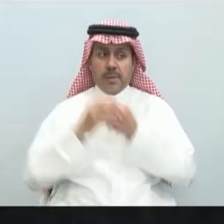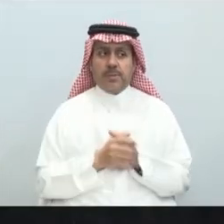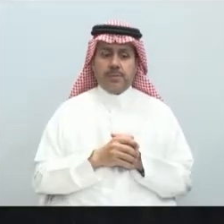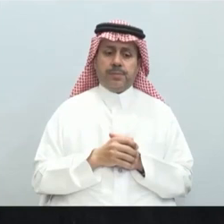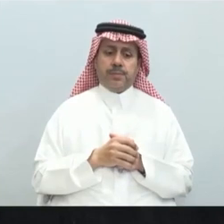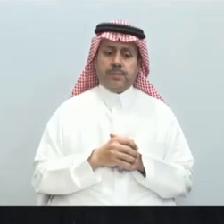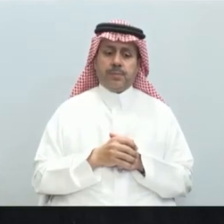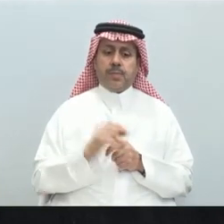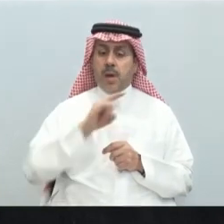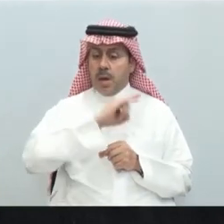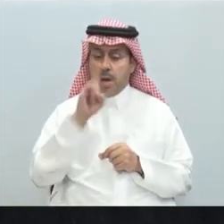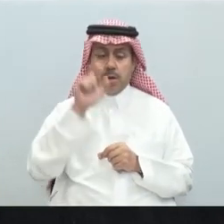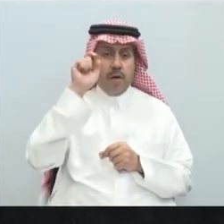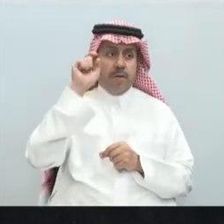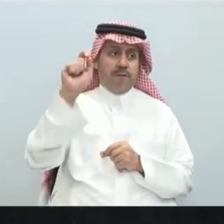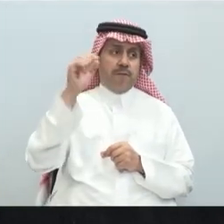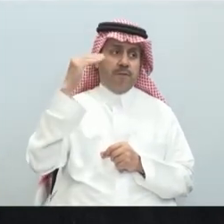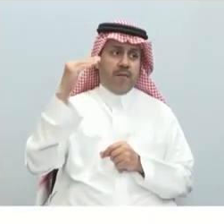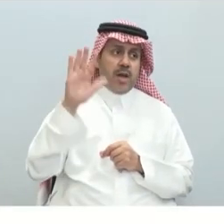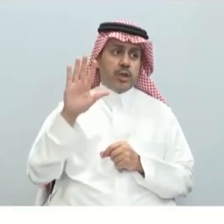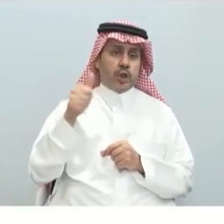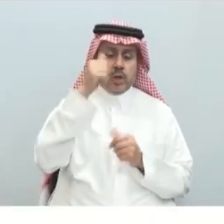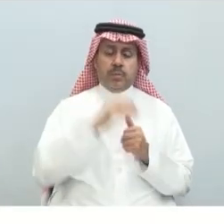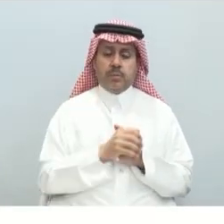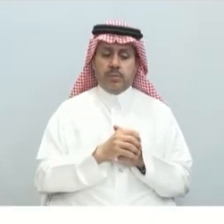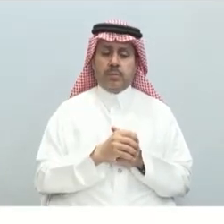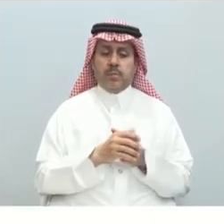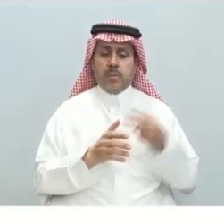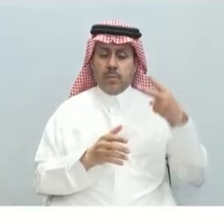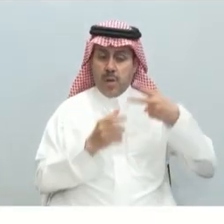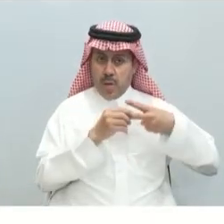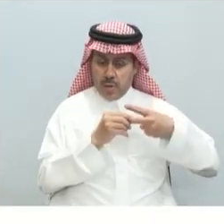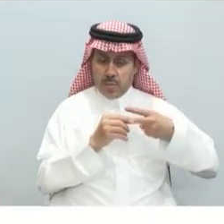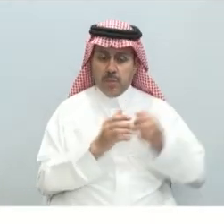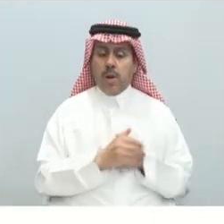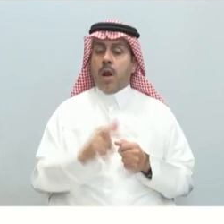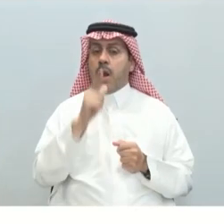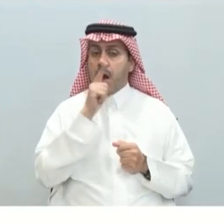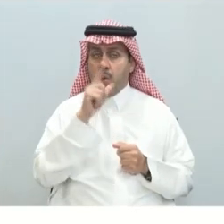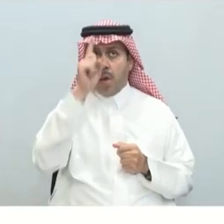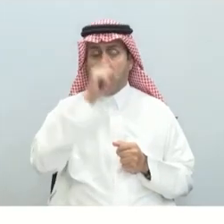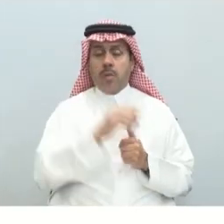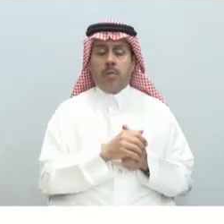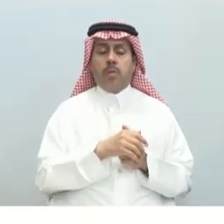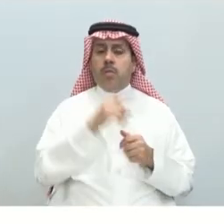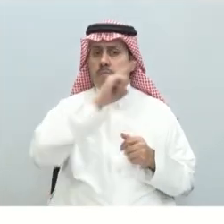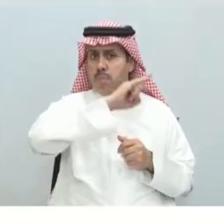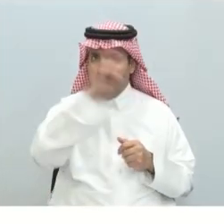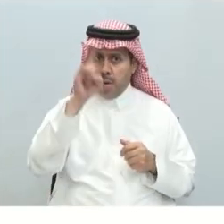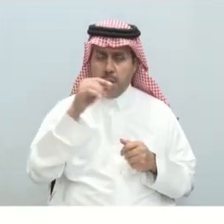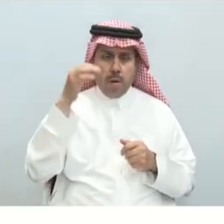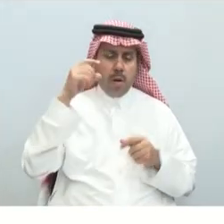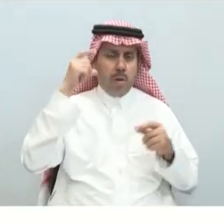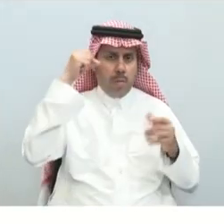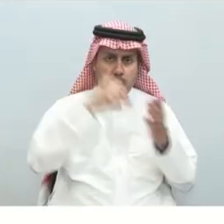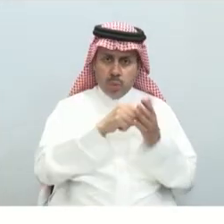فهنا نهى عن الفحشاء وناتي الى غير الاخر القول على الله بلا علم فهذه